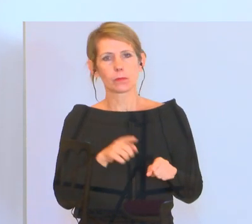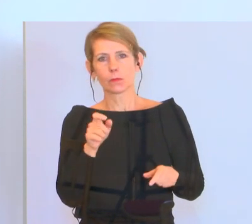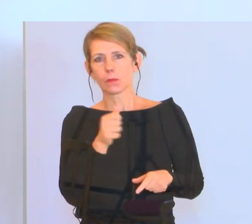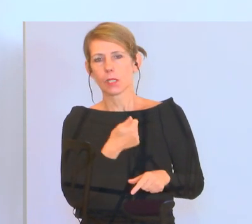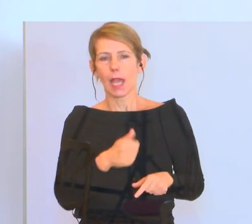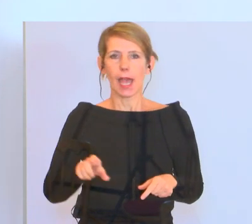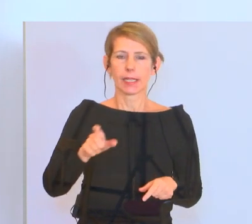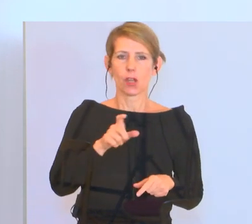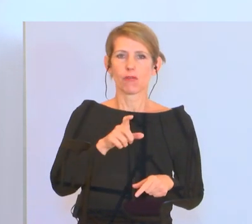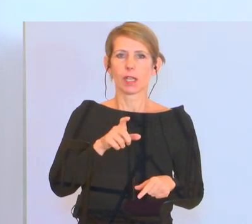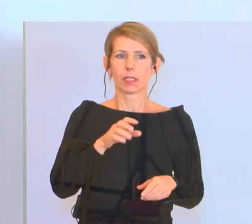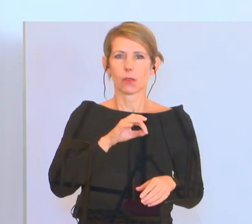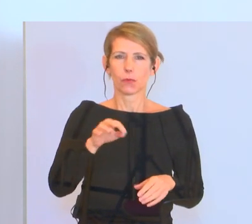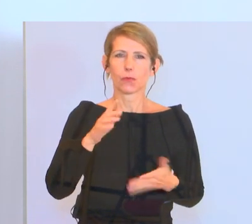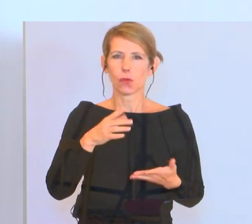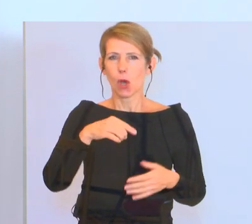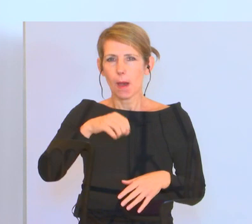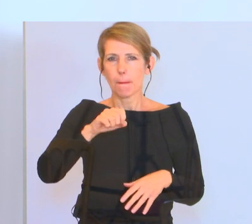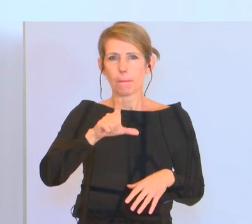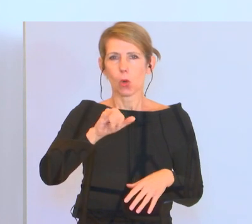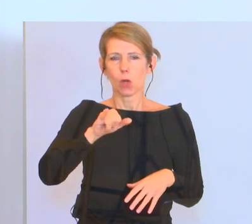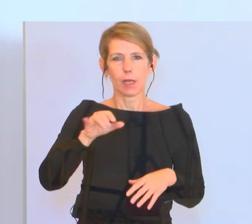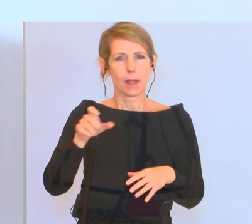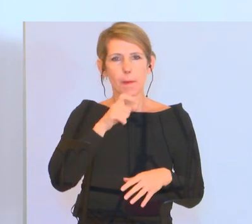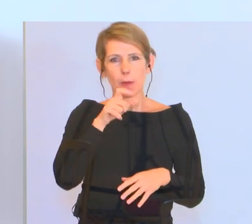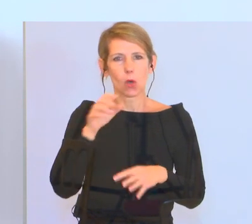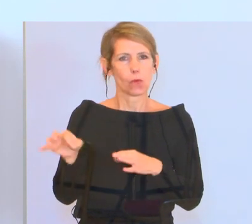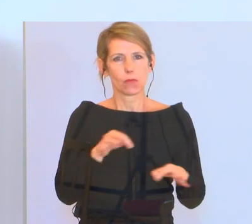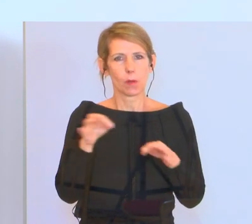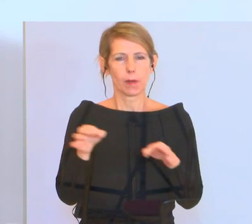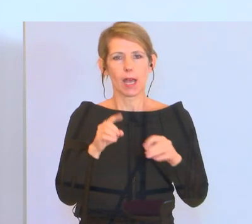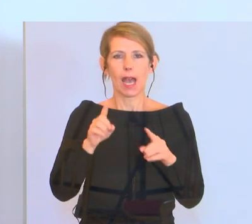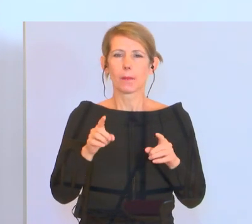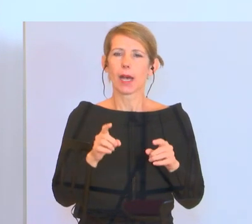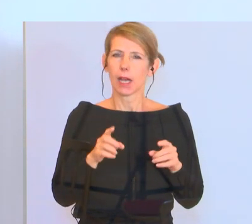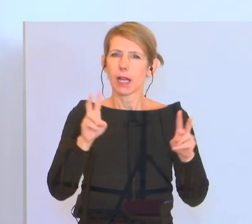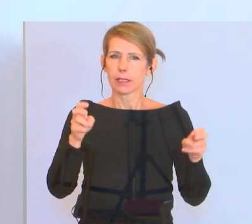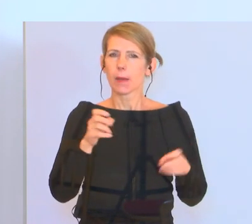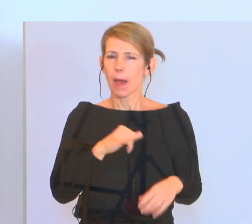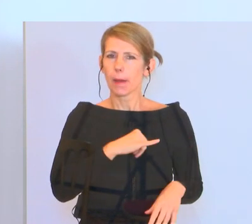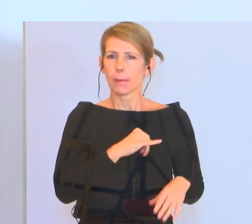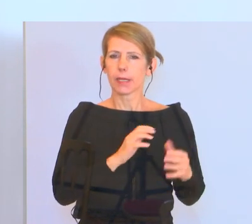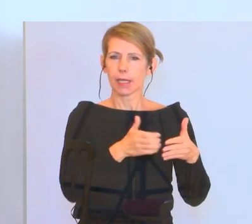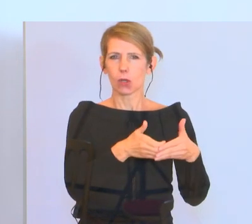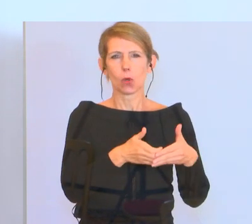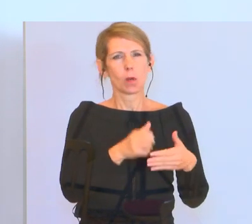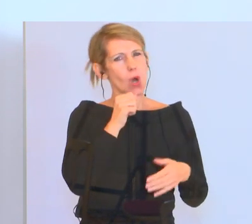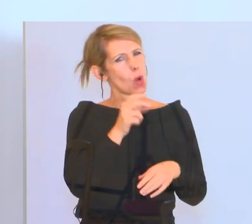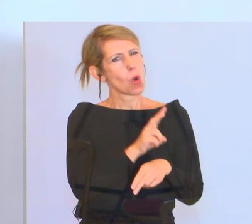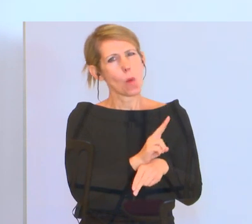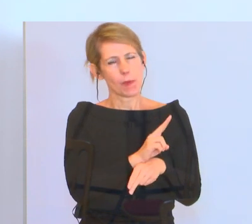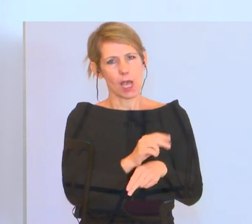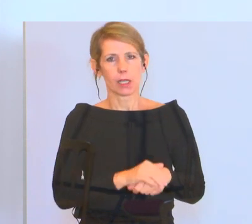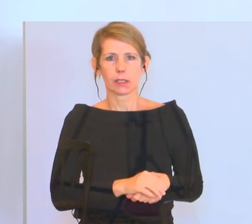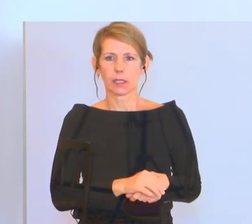zur Berufsvorbereitung, zum Beispiel in den polytechnischen Schulen, so läuft jene der Peer Group eher noch etwas parallel und unbeachtet, obwohl sie laut